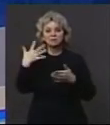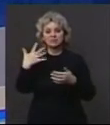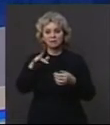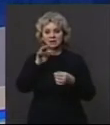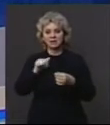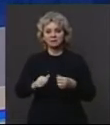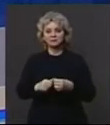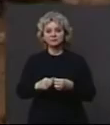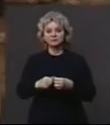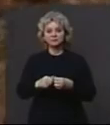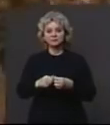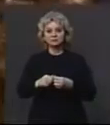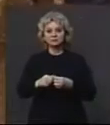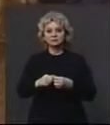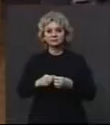75 лет.